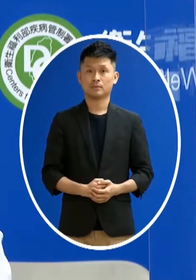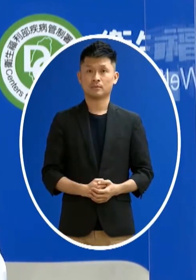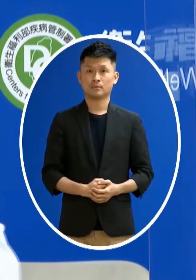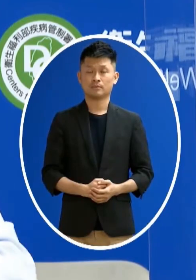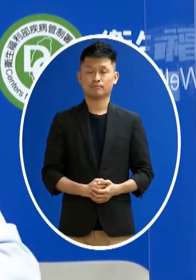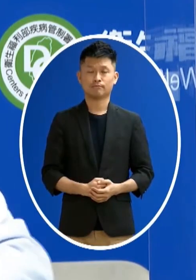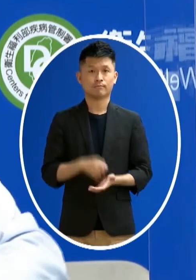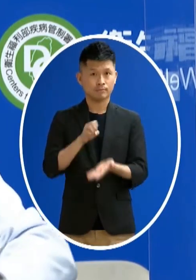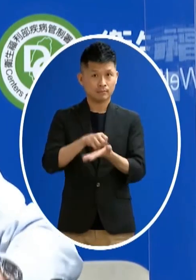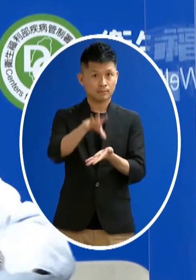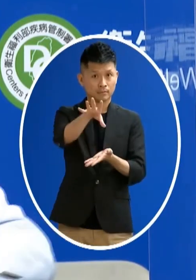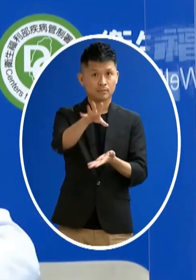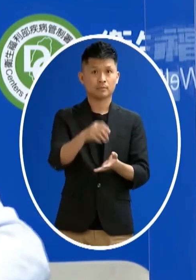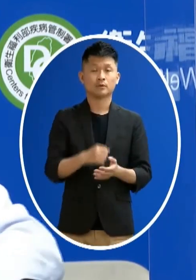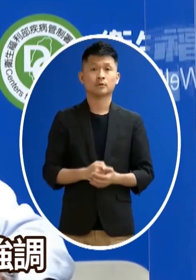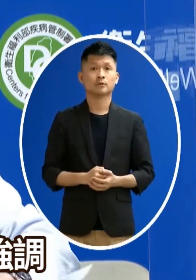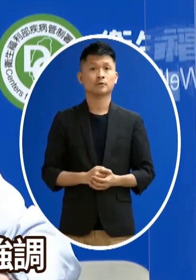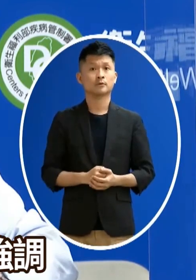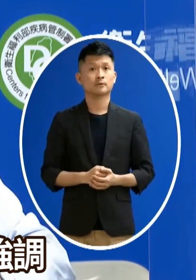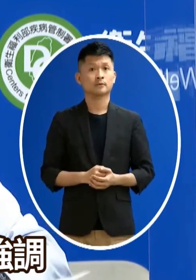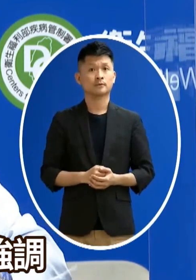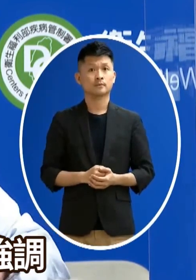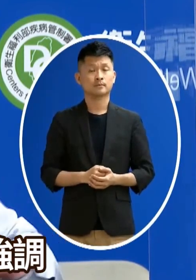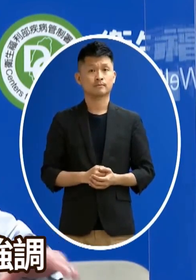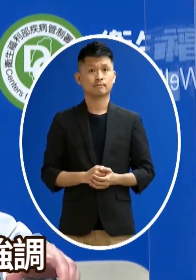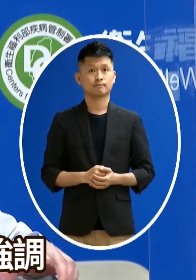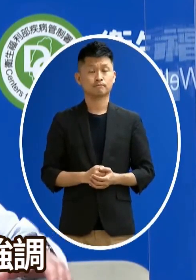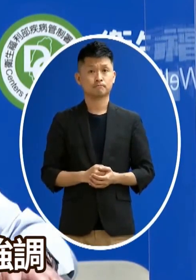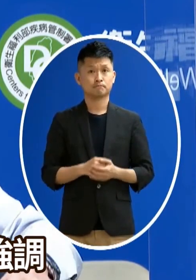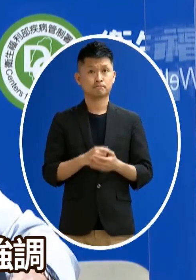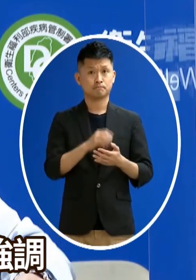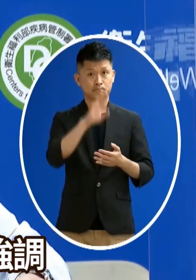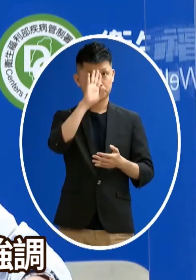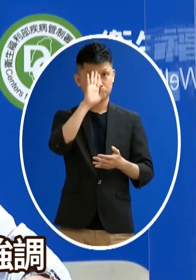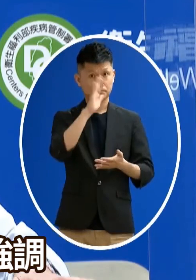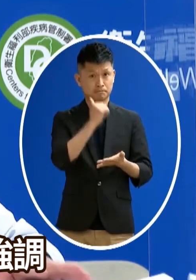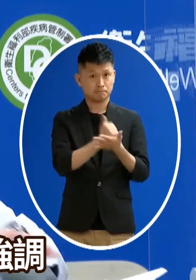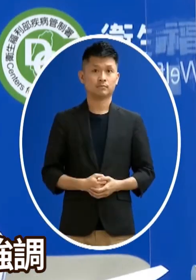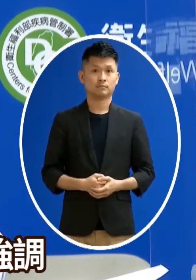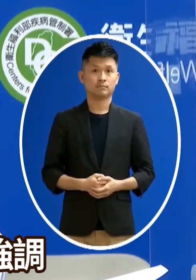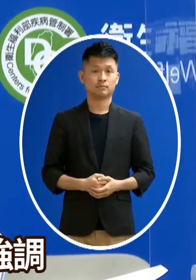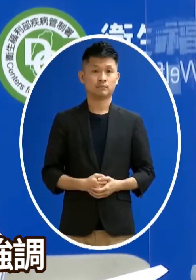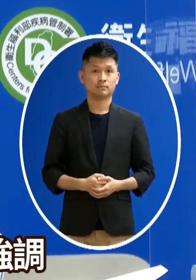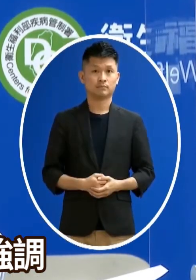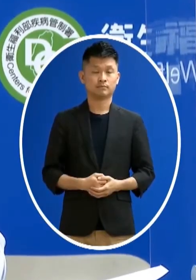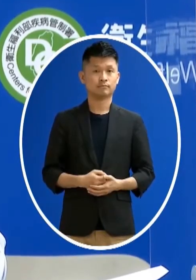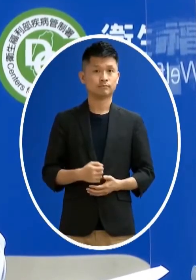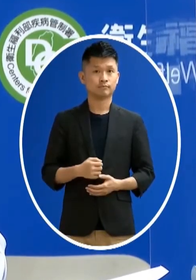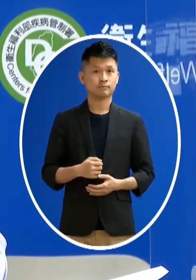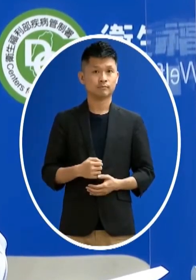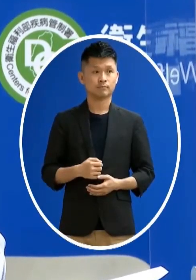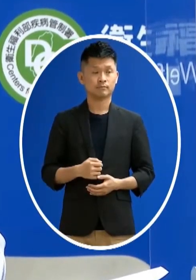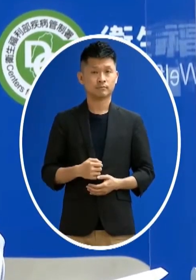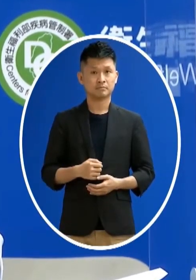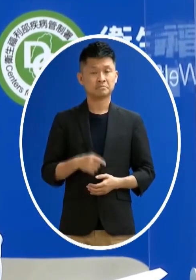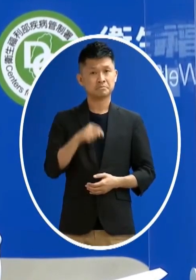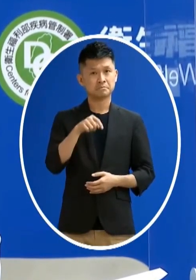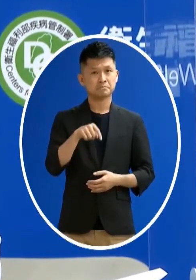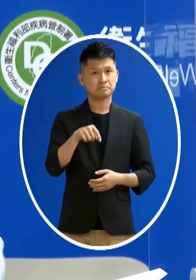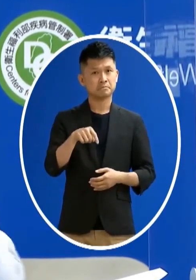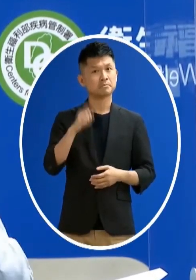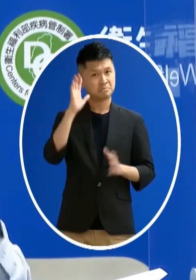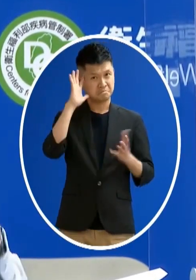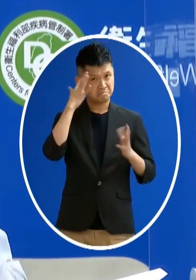大家来报告大概这个16例大概从我想这份比较复杂一